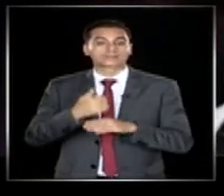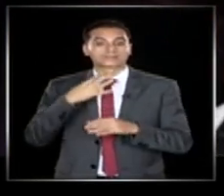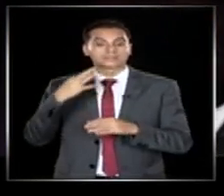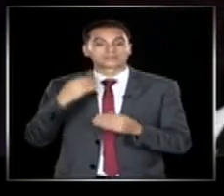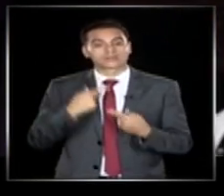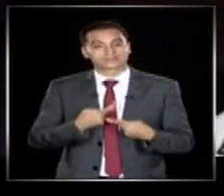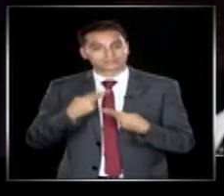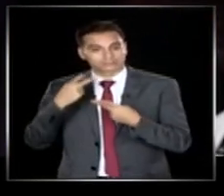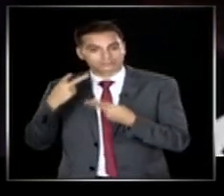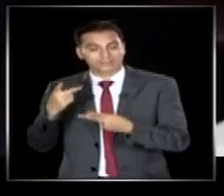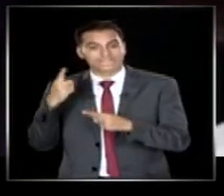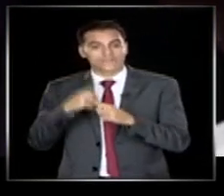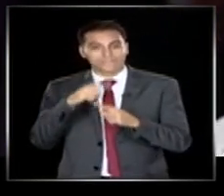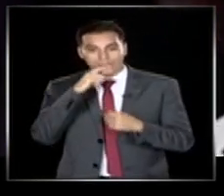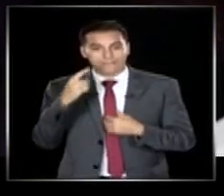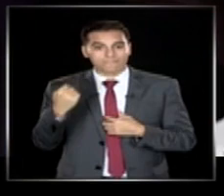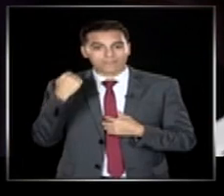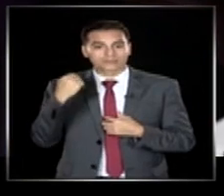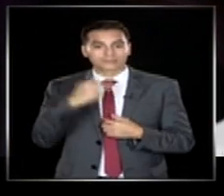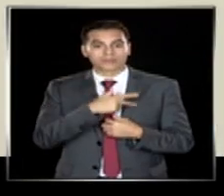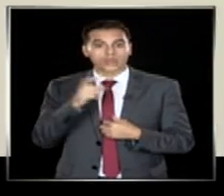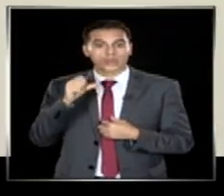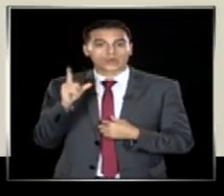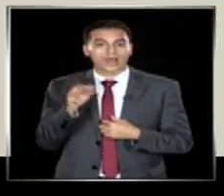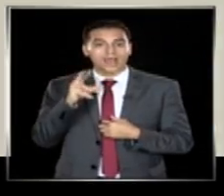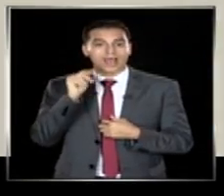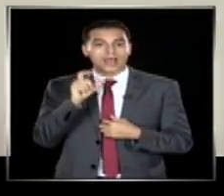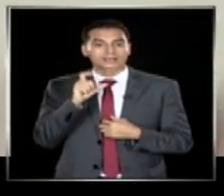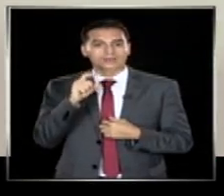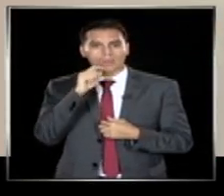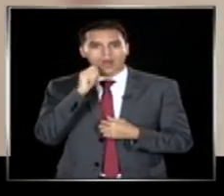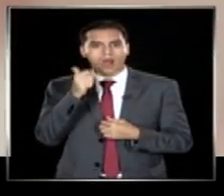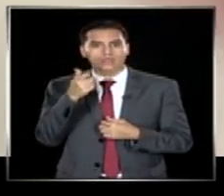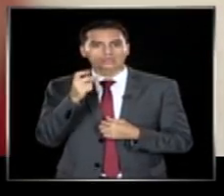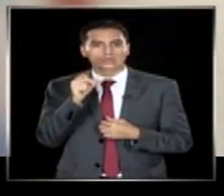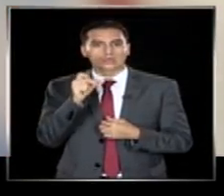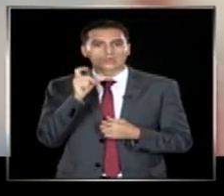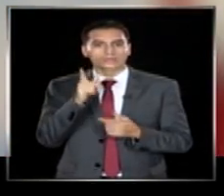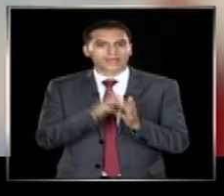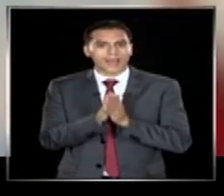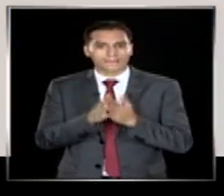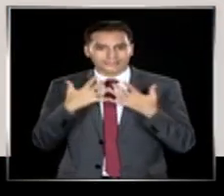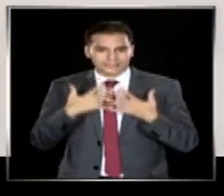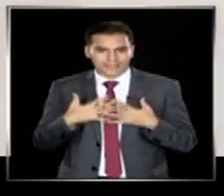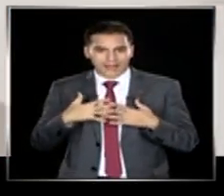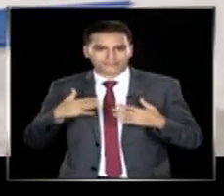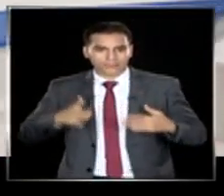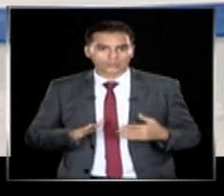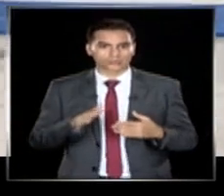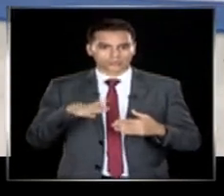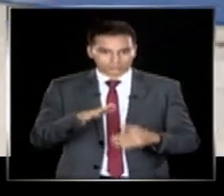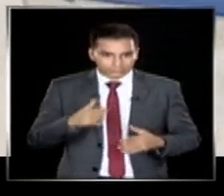الله، وإحنا رحنا فعلا وكان في بطلة هناك فعلا اسمها نورهان. فأنطون خدته الحماسة جدا، أول ما ابتدى يلبس